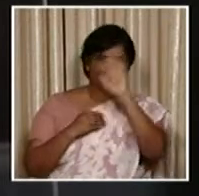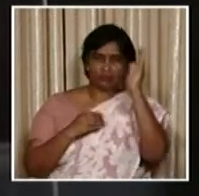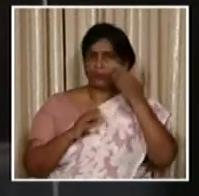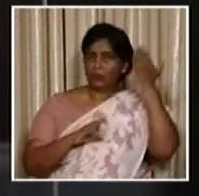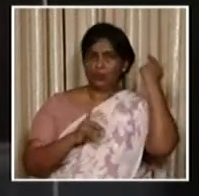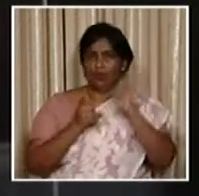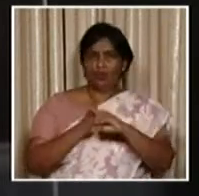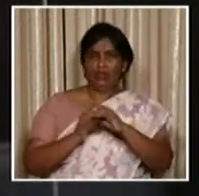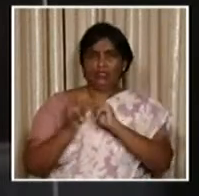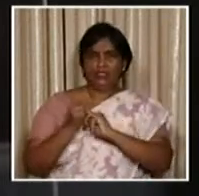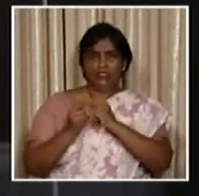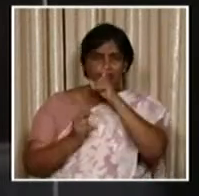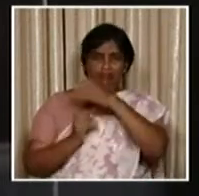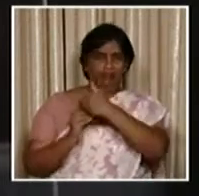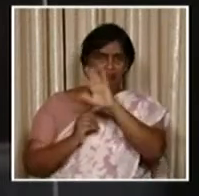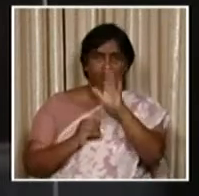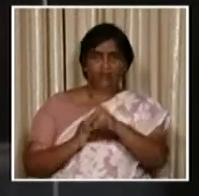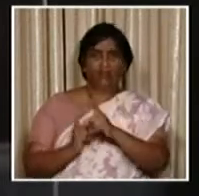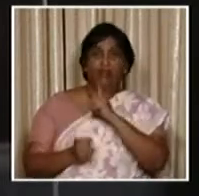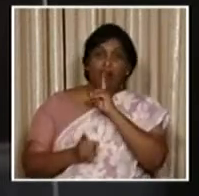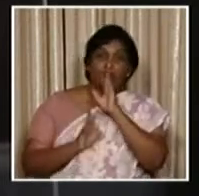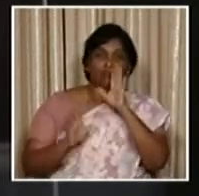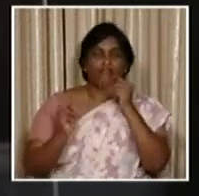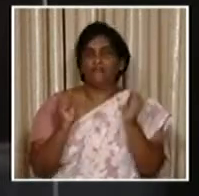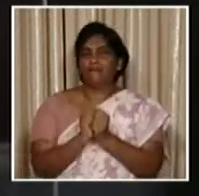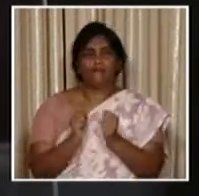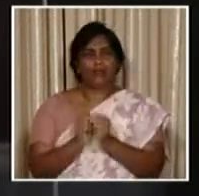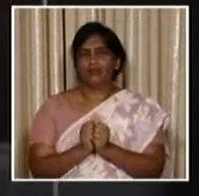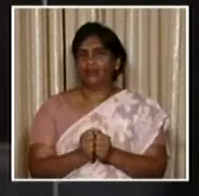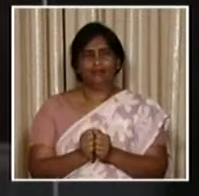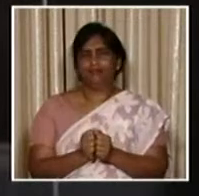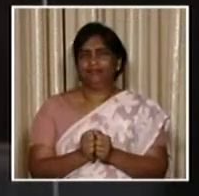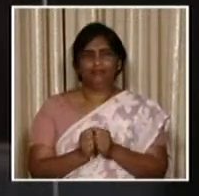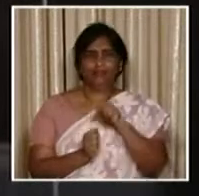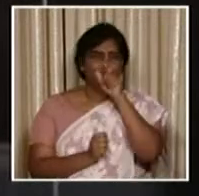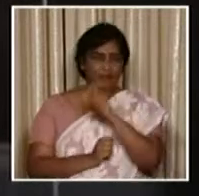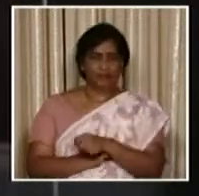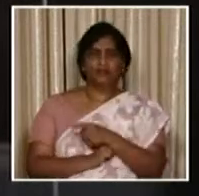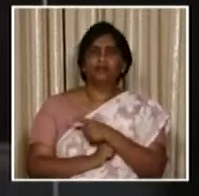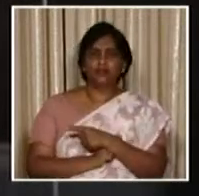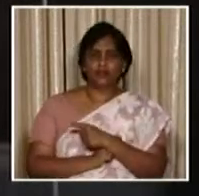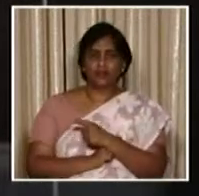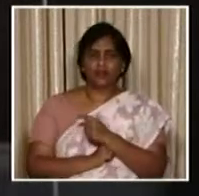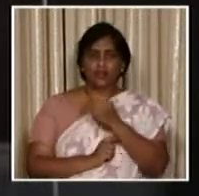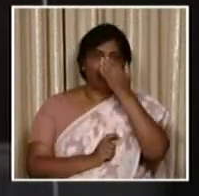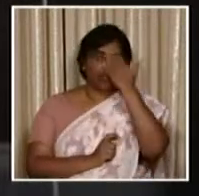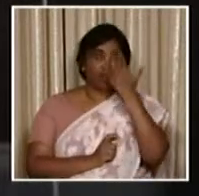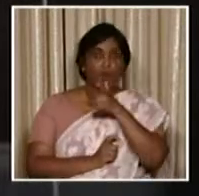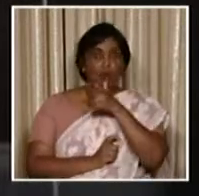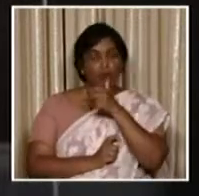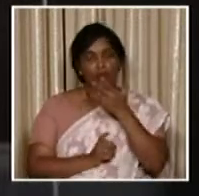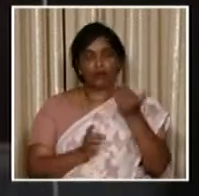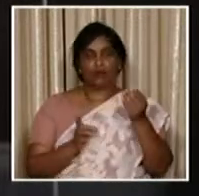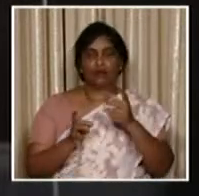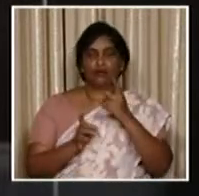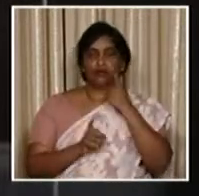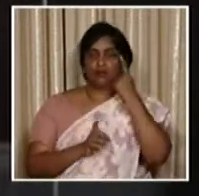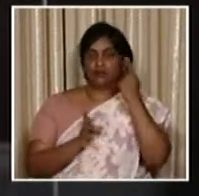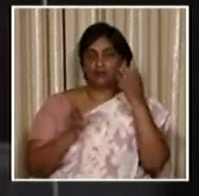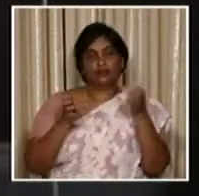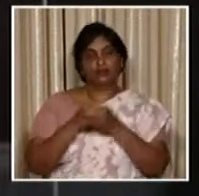යුද්ධ කාලේ. ඔහු කතාව මිසක් වැඩ කරවෝ මිනිහෙක් නැවේ නිසා දෙමළ කතා කරන්න පුළුවන් නිසා බුද්ධිංශයට අරගෙන